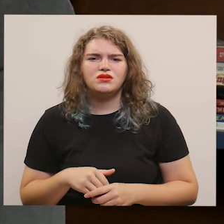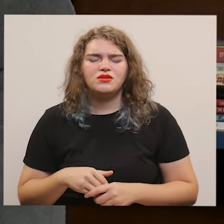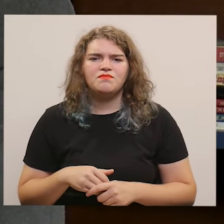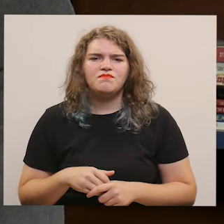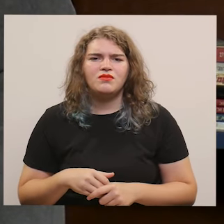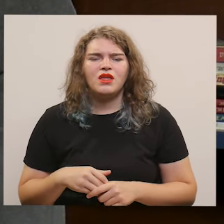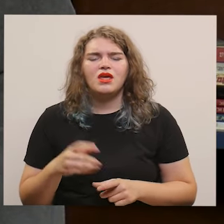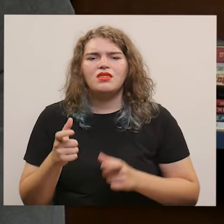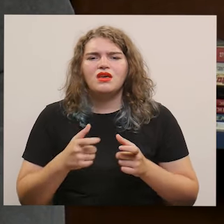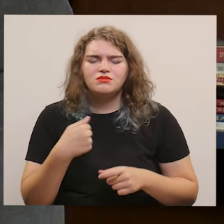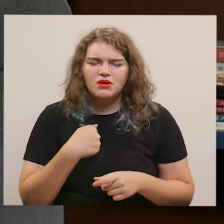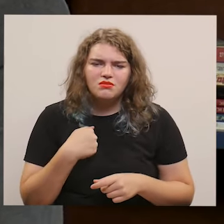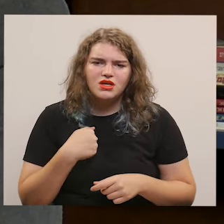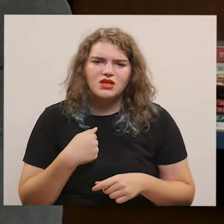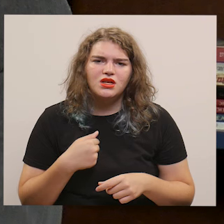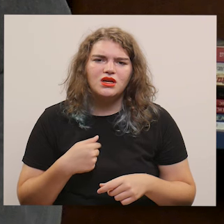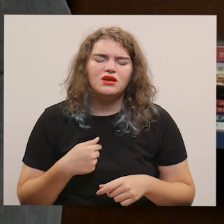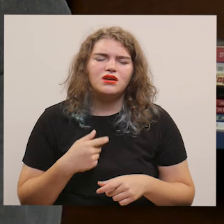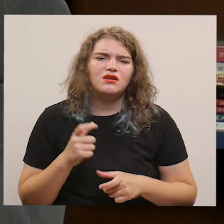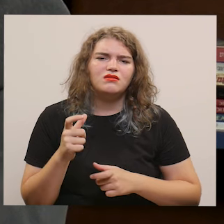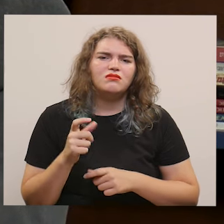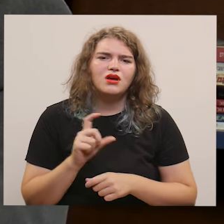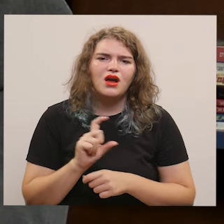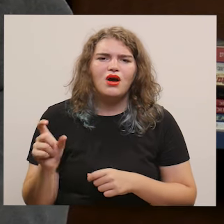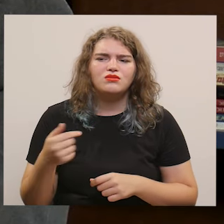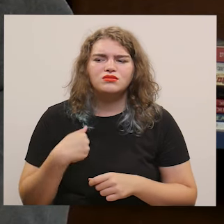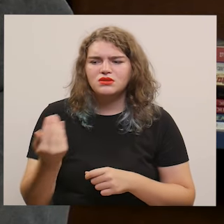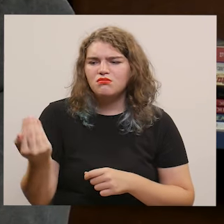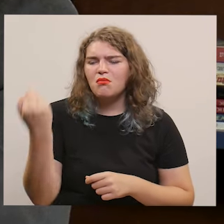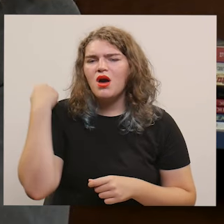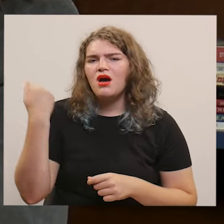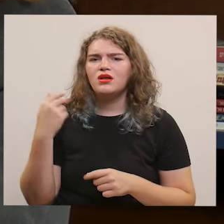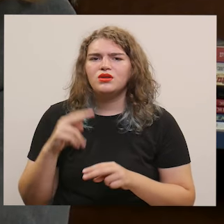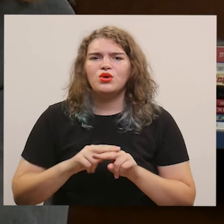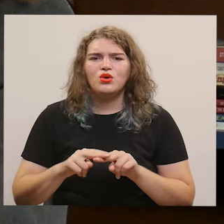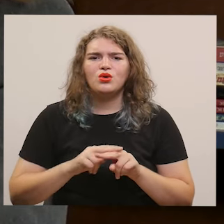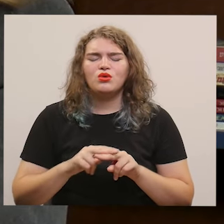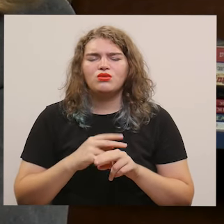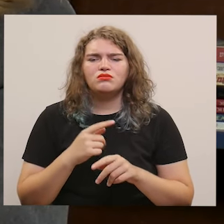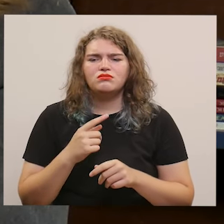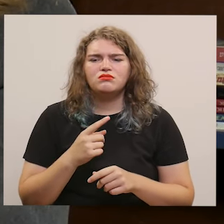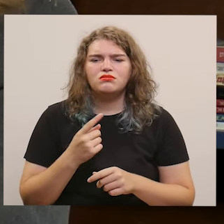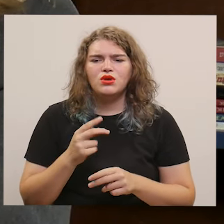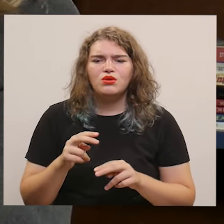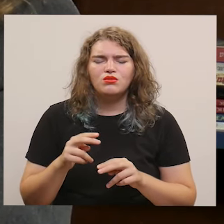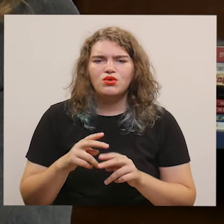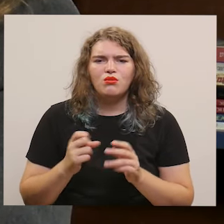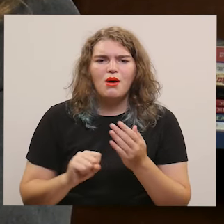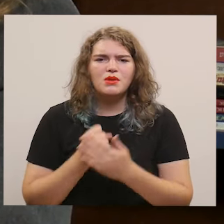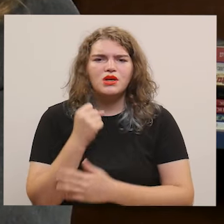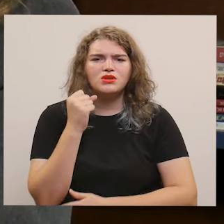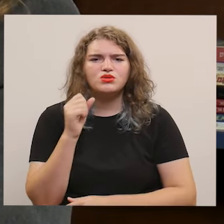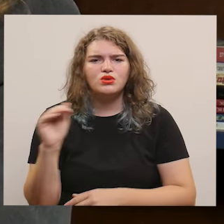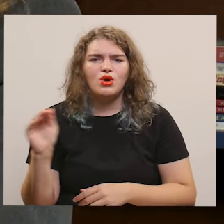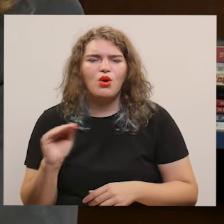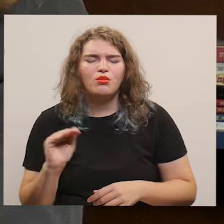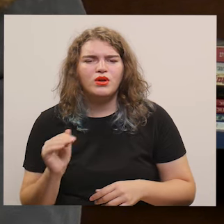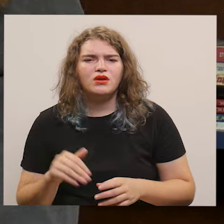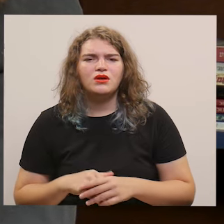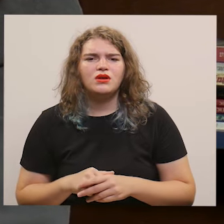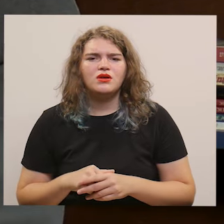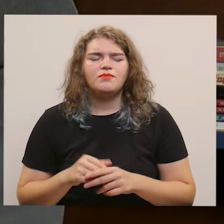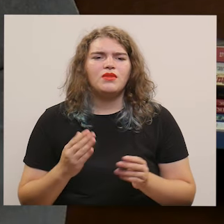În ce mă privește pe mine, era pentru că era background-ul meu. Era tiparul în care eu am fost crescută ca și copil. Și